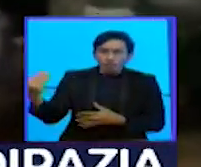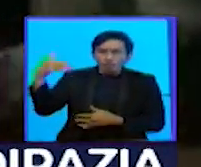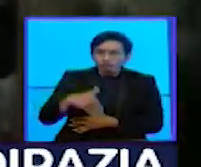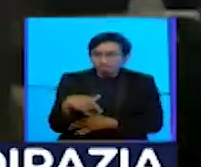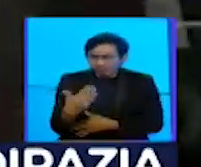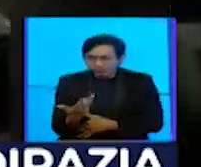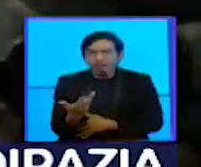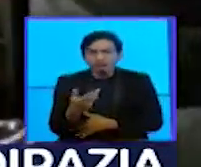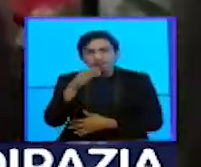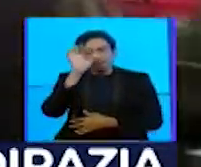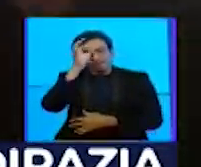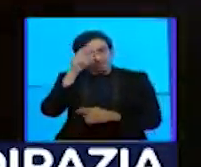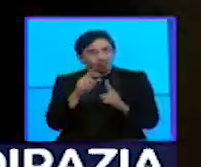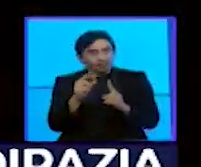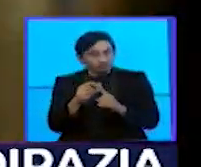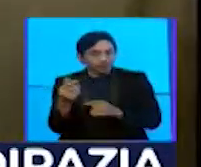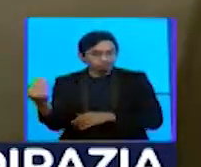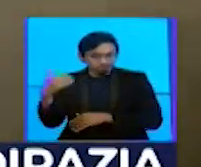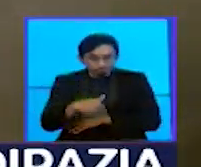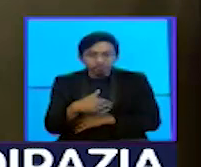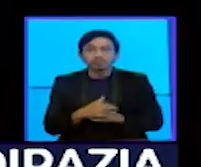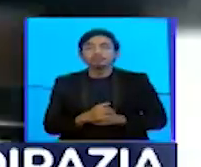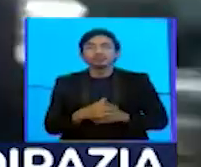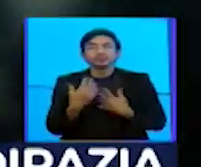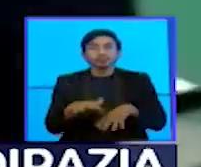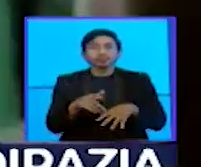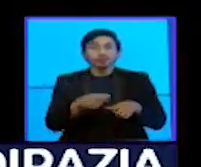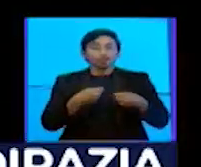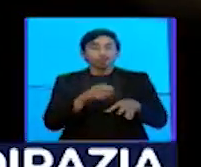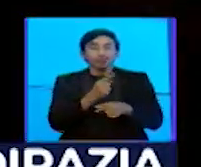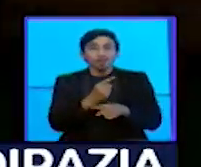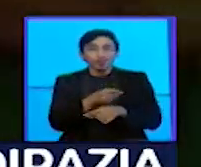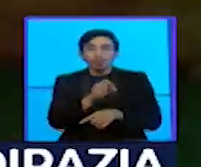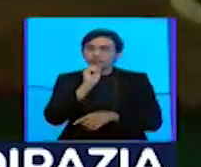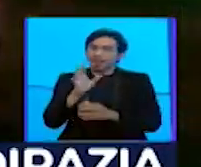Pemilik warung memohon kepada petugas agar ia tidak dikenakan sanksi, meski melanggar perda.